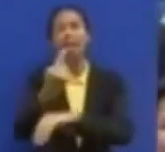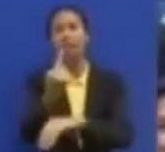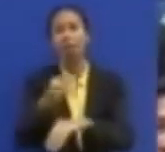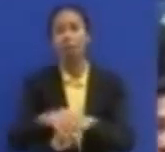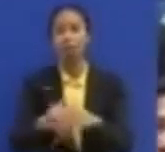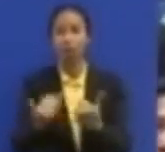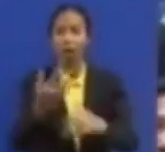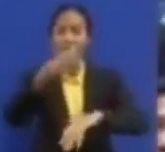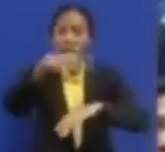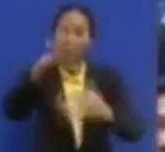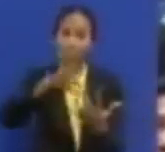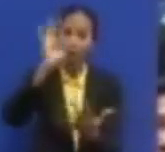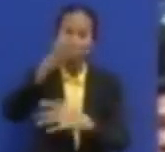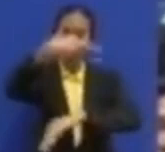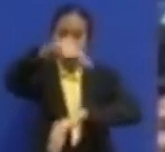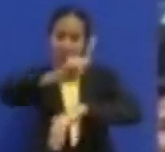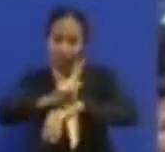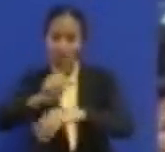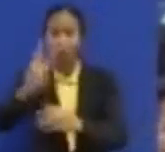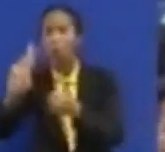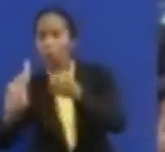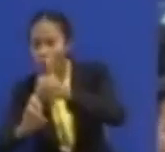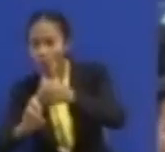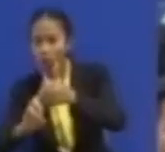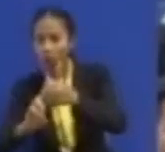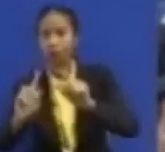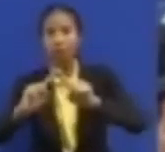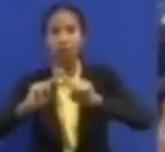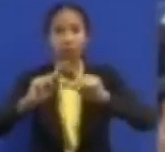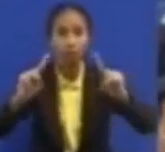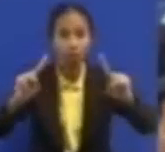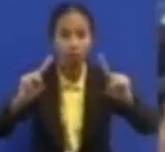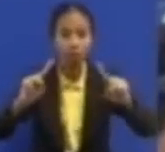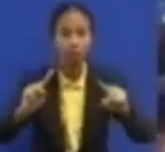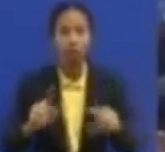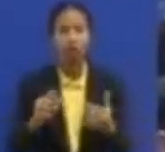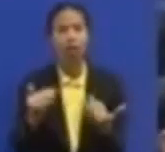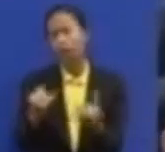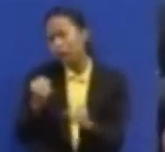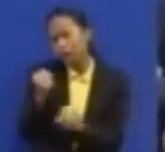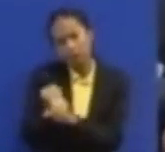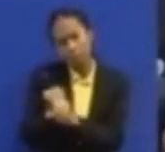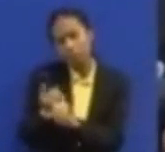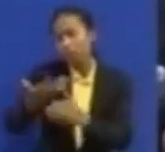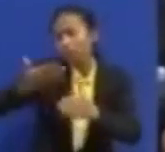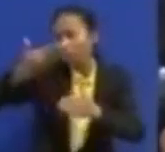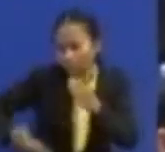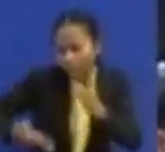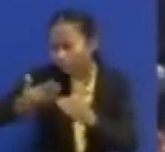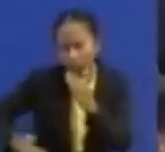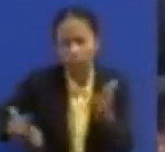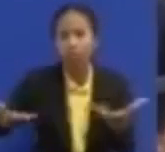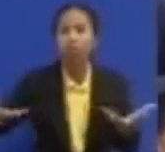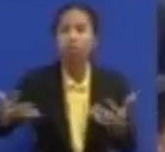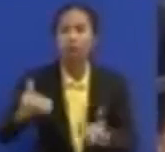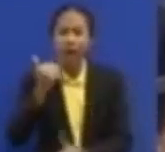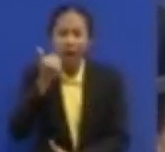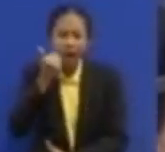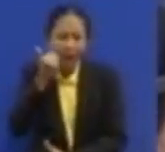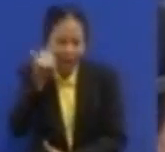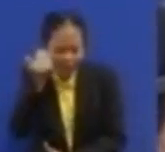ประธานแต่ก็ยังดำเนินการไปไม่ได้เนี่ยมันน่าอายประชาชน